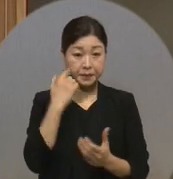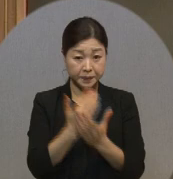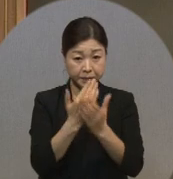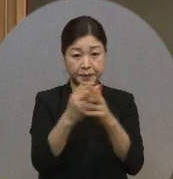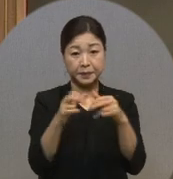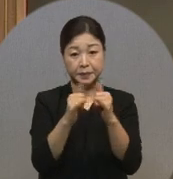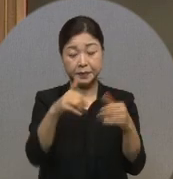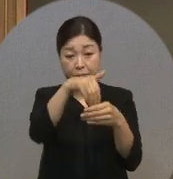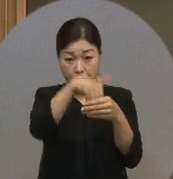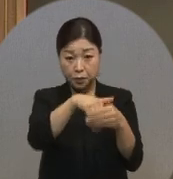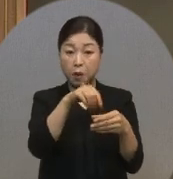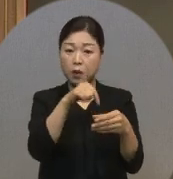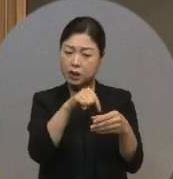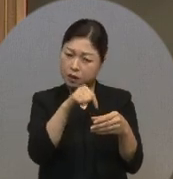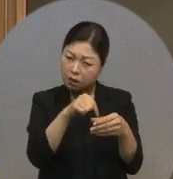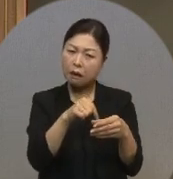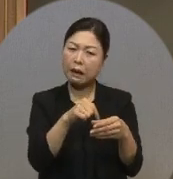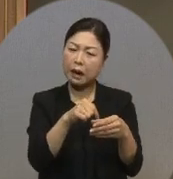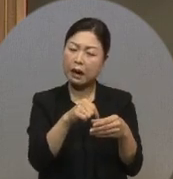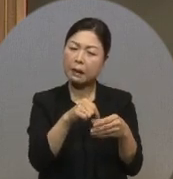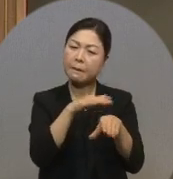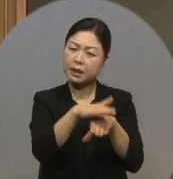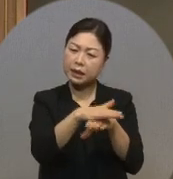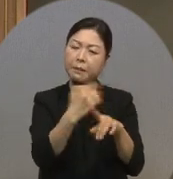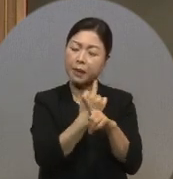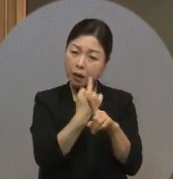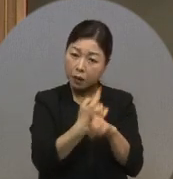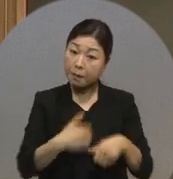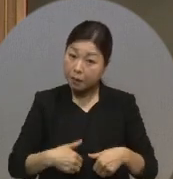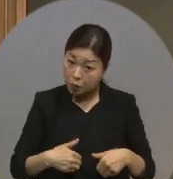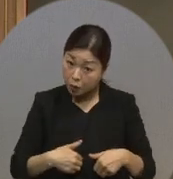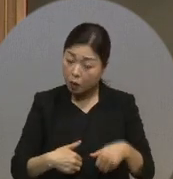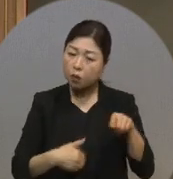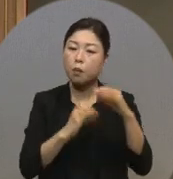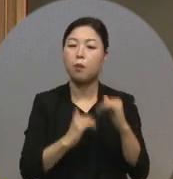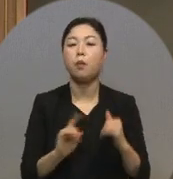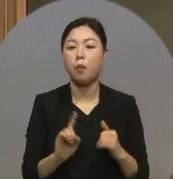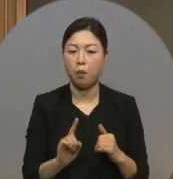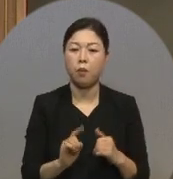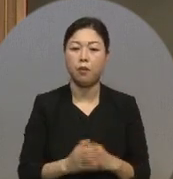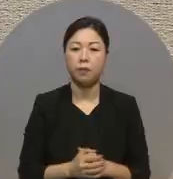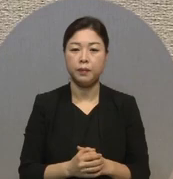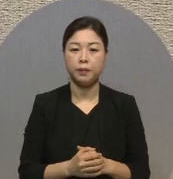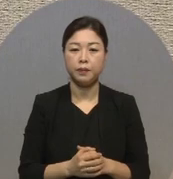발달장애인의 투표 개선이 좀 이루어져야 한다면 어떤 점이 개선되어야 할까요?